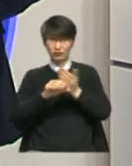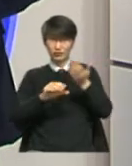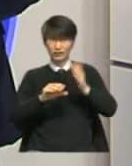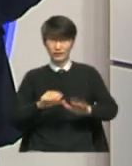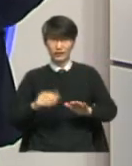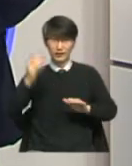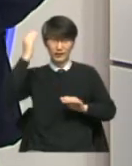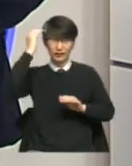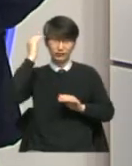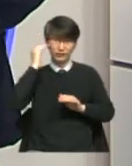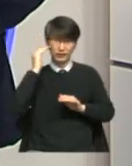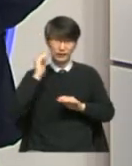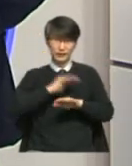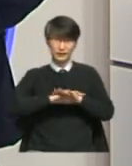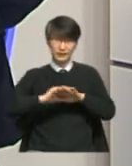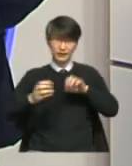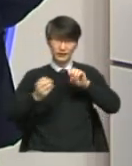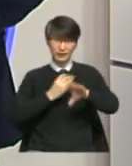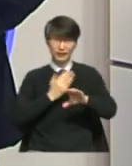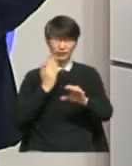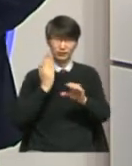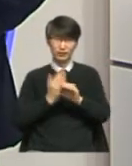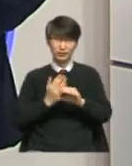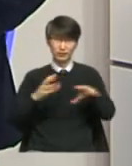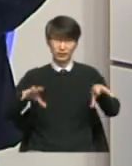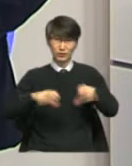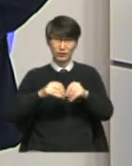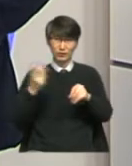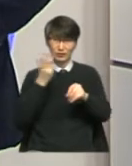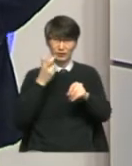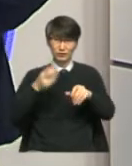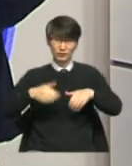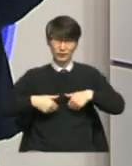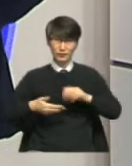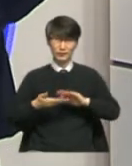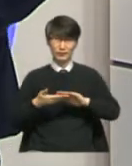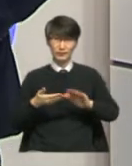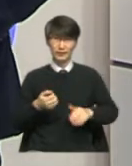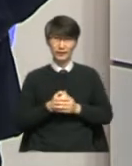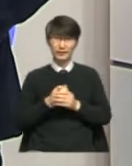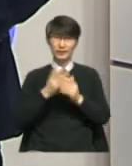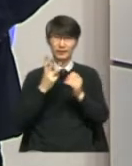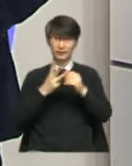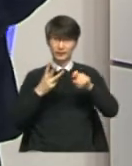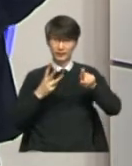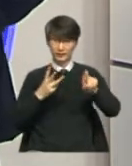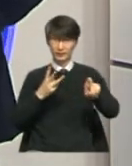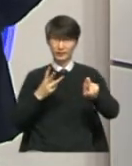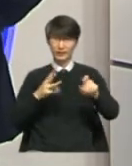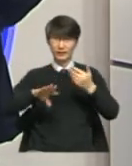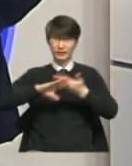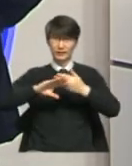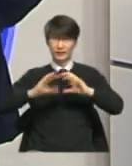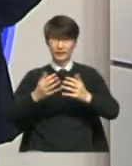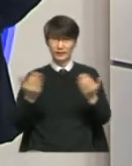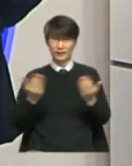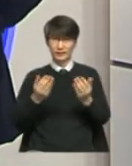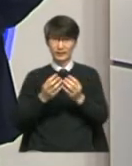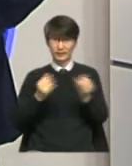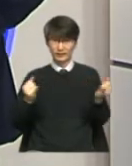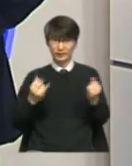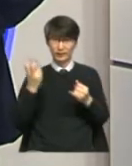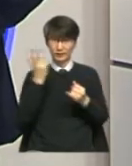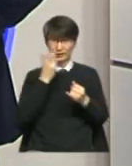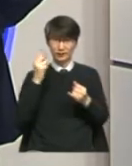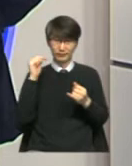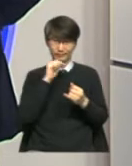당국이 제대로 대응하고 있는 건지 총체적인 정비가 필요해 보입니다. 세 번째 키워드는 외국인 밀집 지역